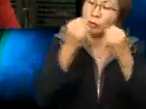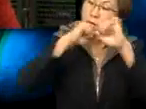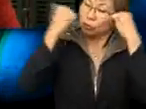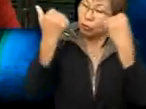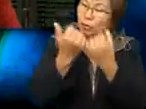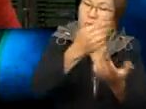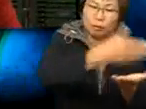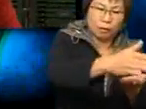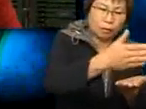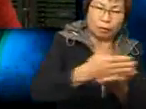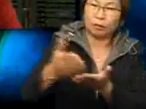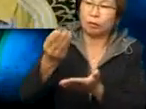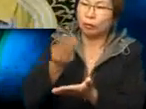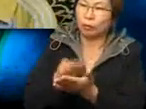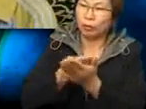akan mengagih-agihkannya.